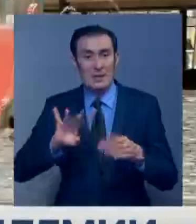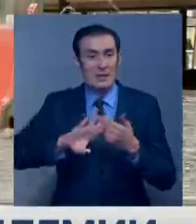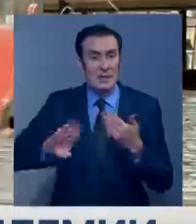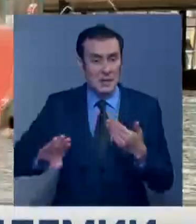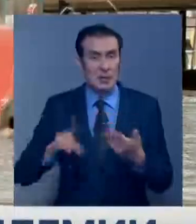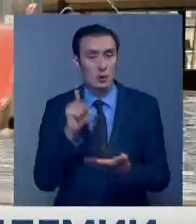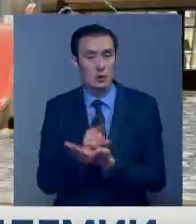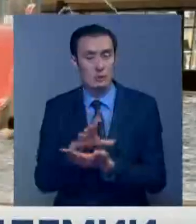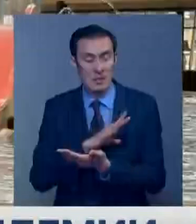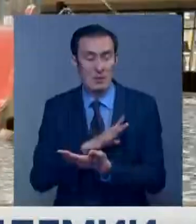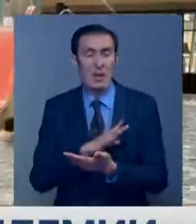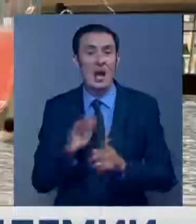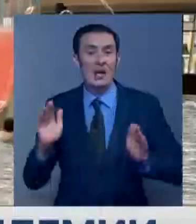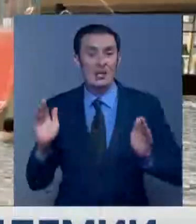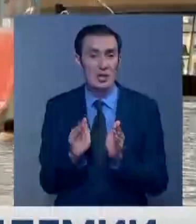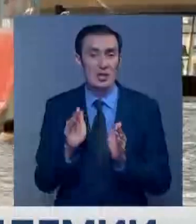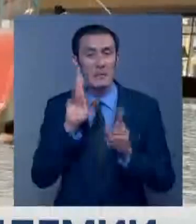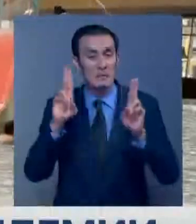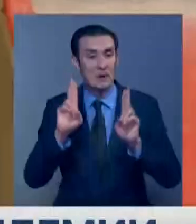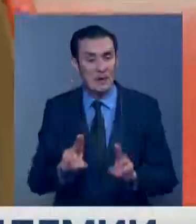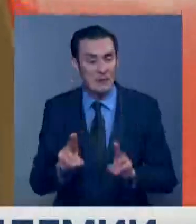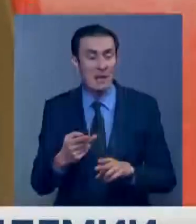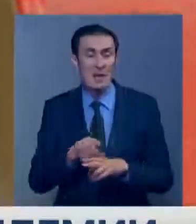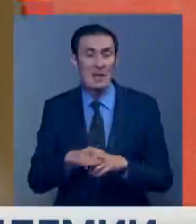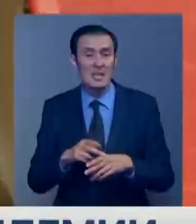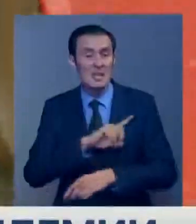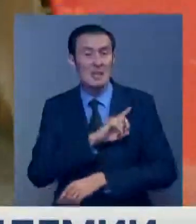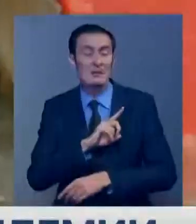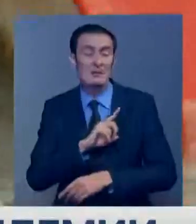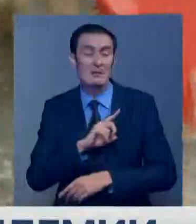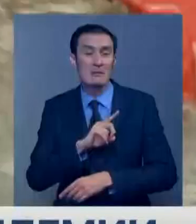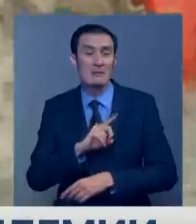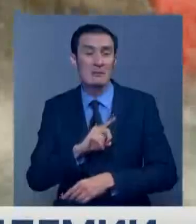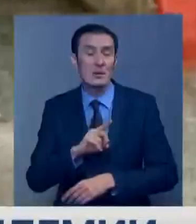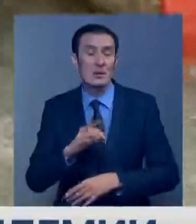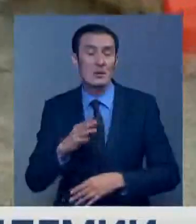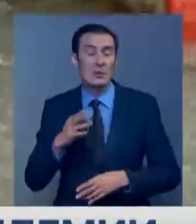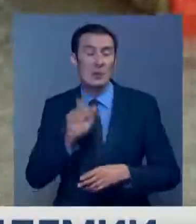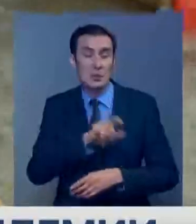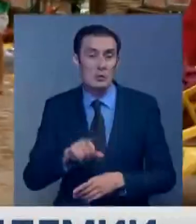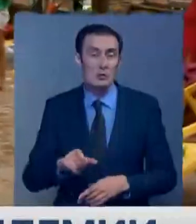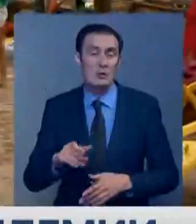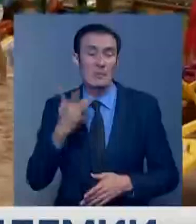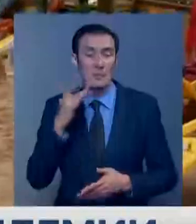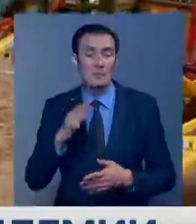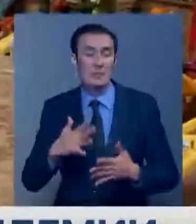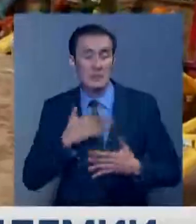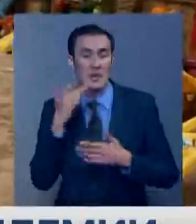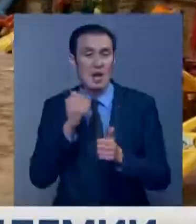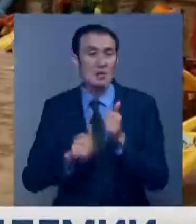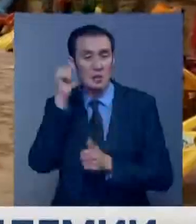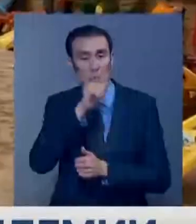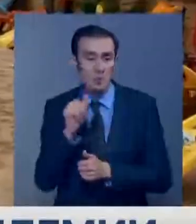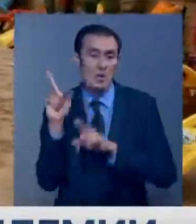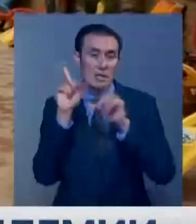контролировалось. Ограничения и правила, как оказалось, не сильно повлияли на настроение отдыхающих. Саломе Гигаури вместе с семьей ежегодно